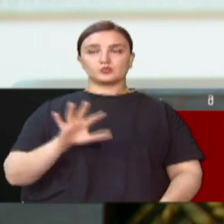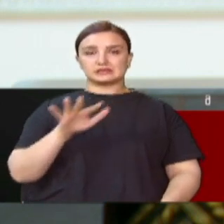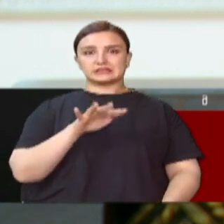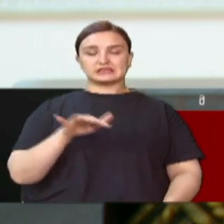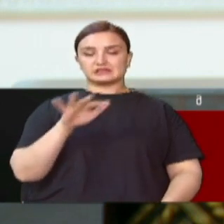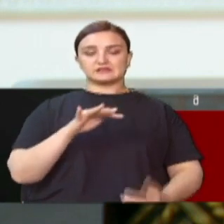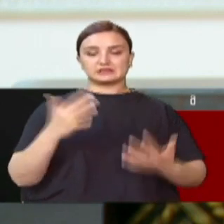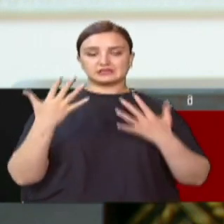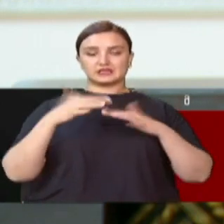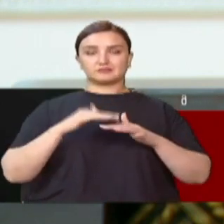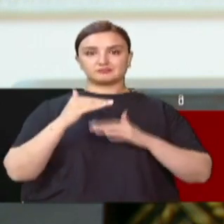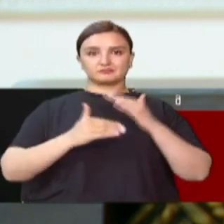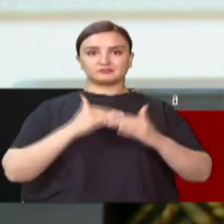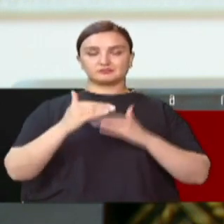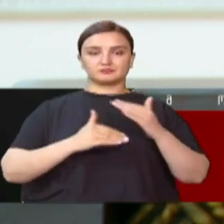სივრცისკენ, ევროპული